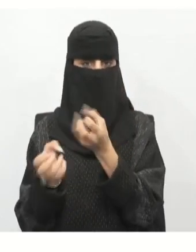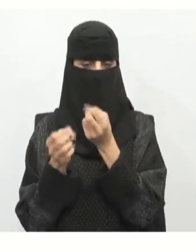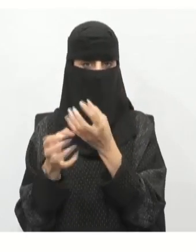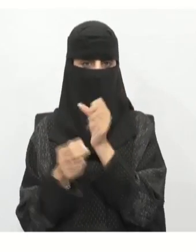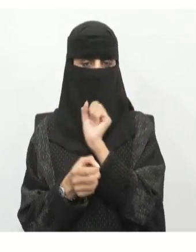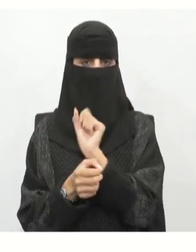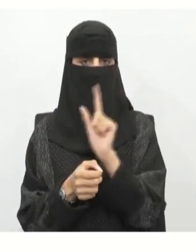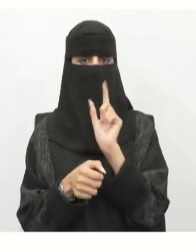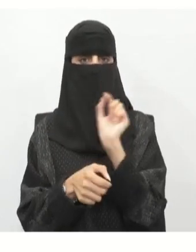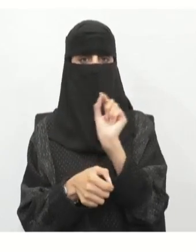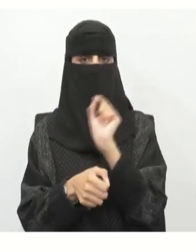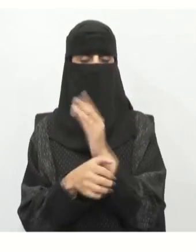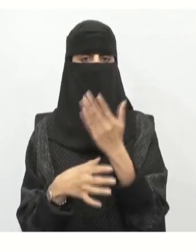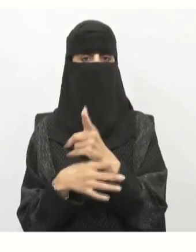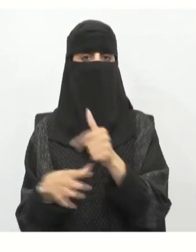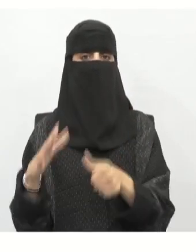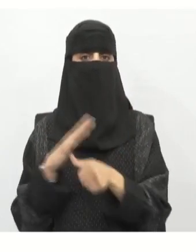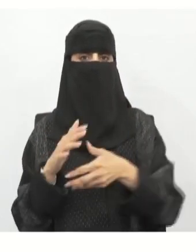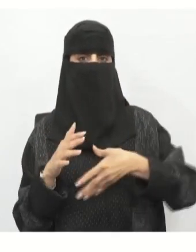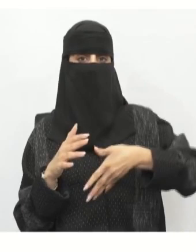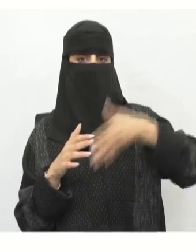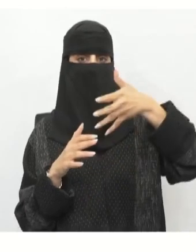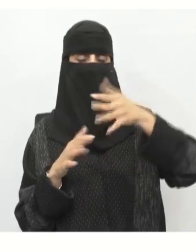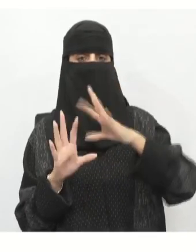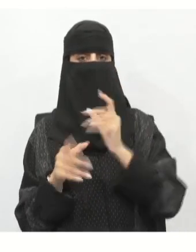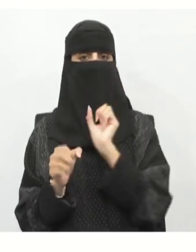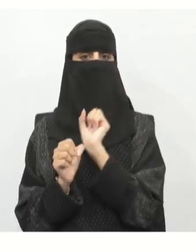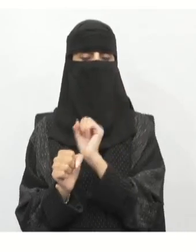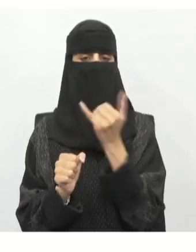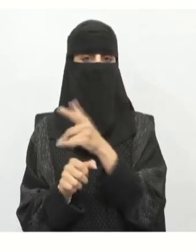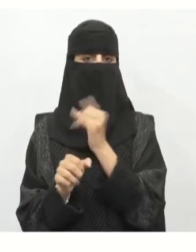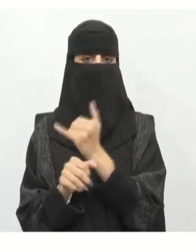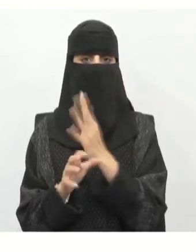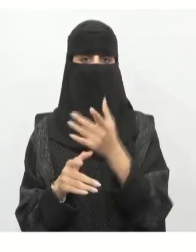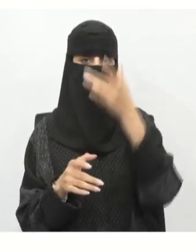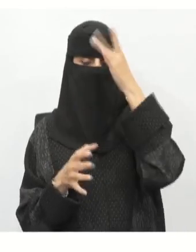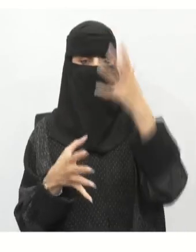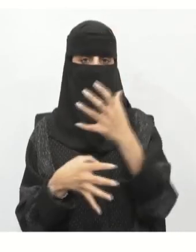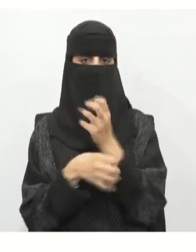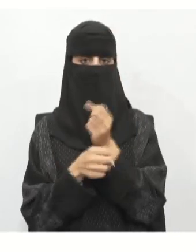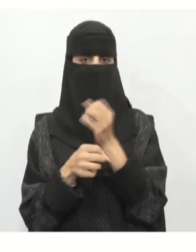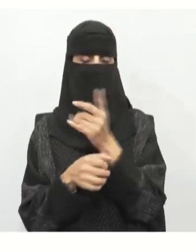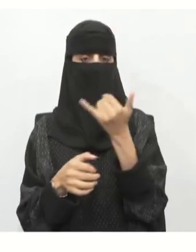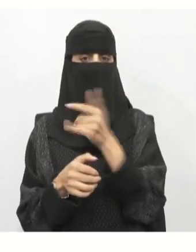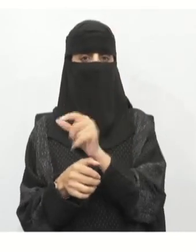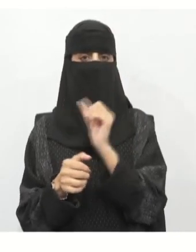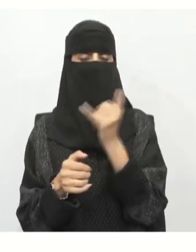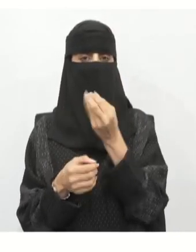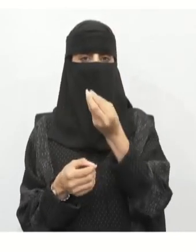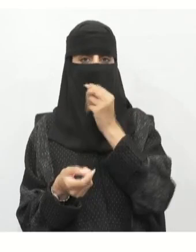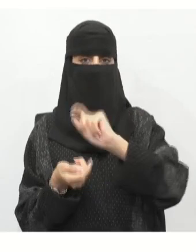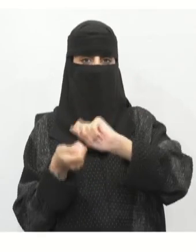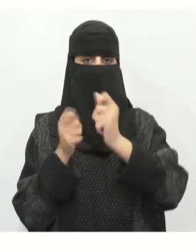والحفاظ على الصحه والوقايه من الامراض فهي تؤدي دورا هاما في تنفيذ الطعام وتحويله